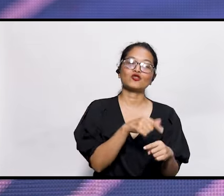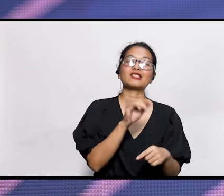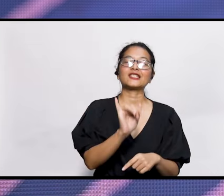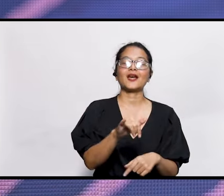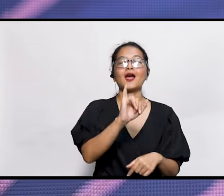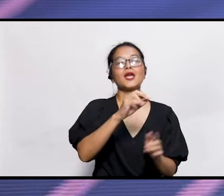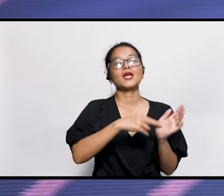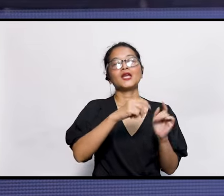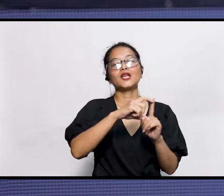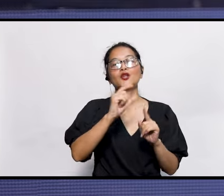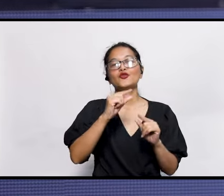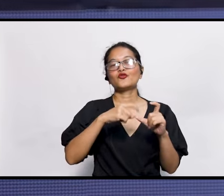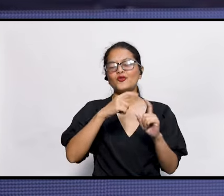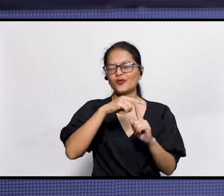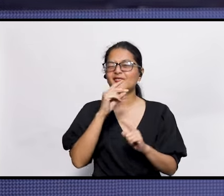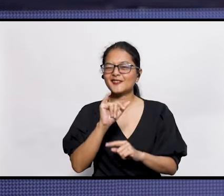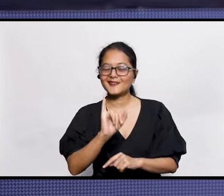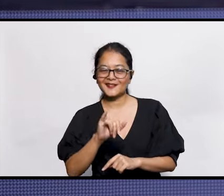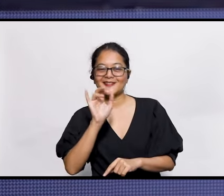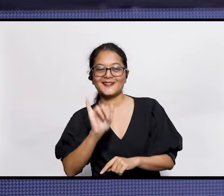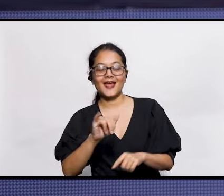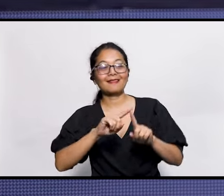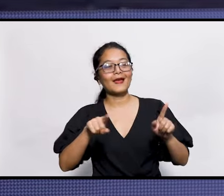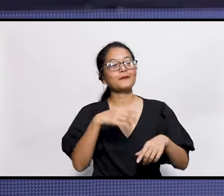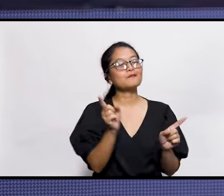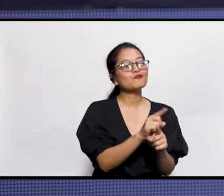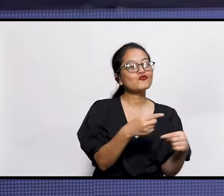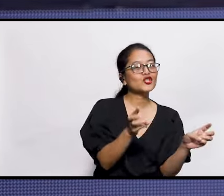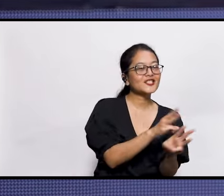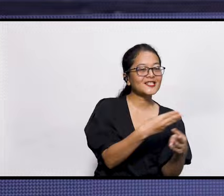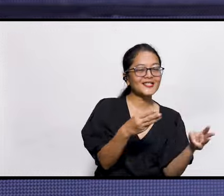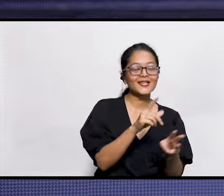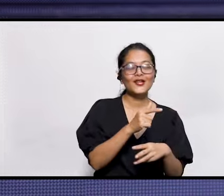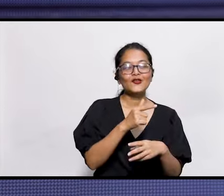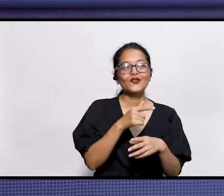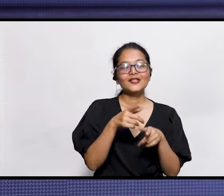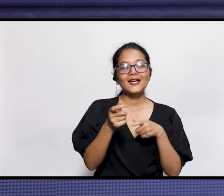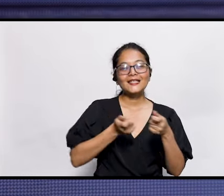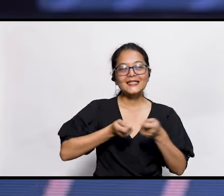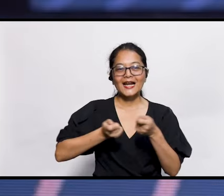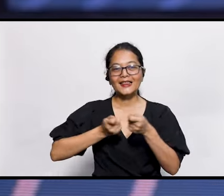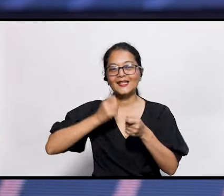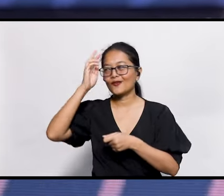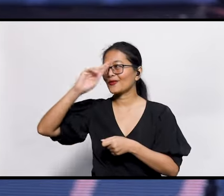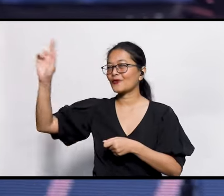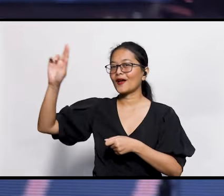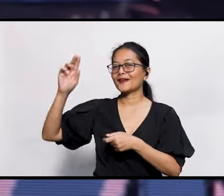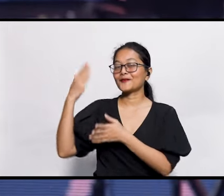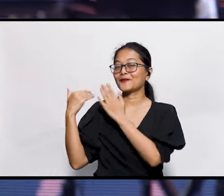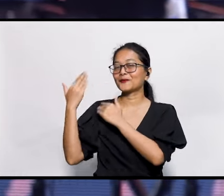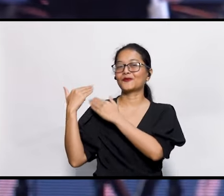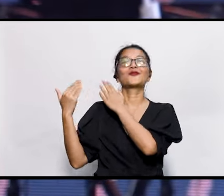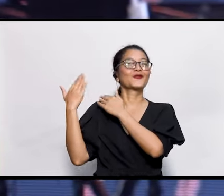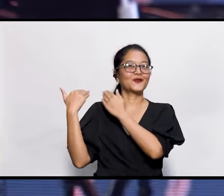tapi musik merupakan strategy Of Heaven in the ancient time kita akan